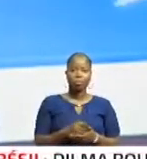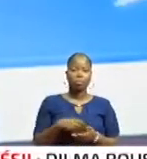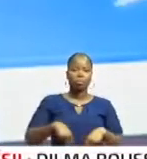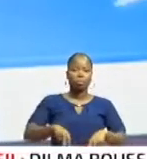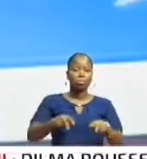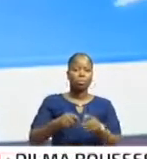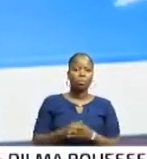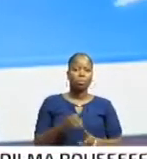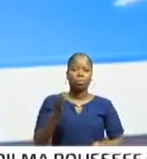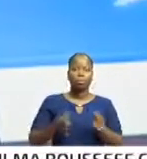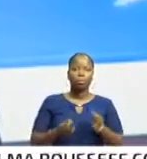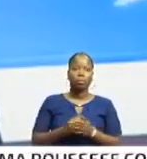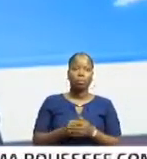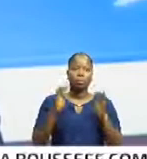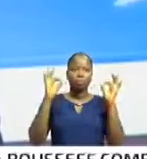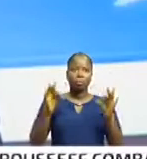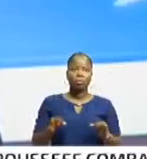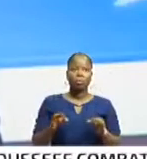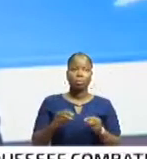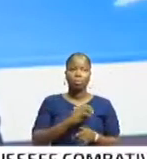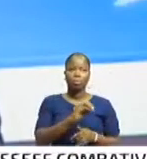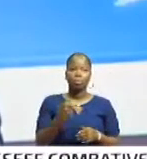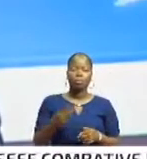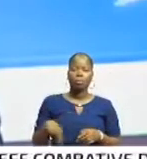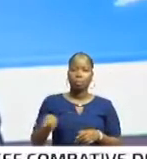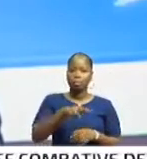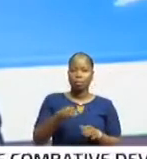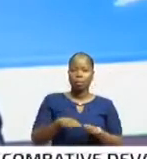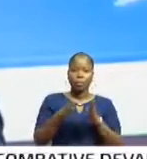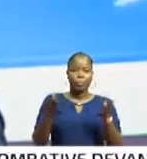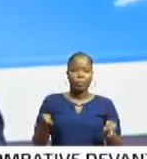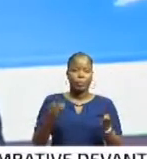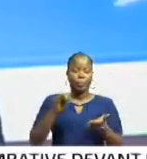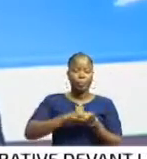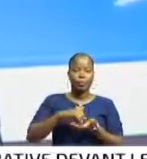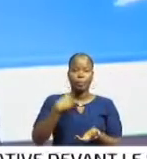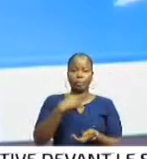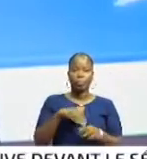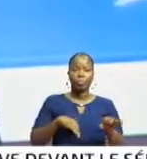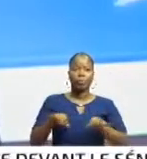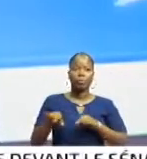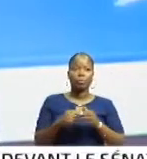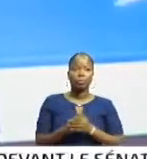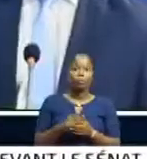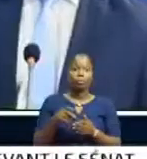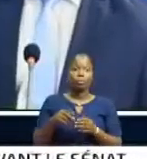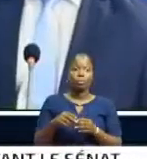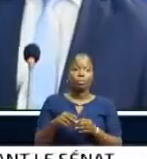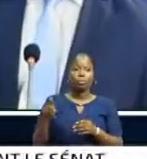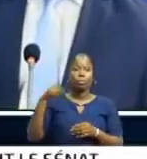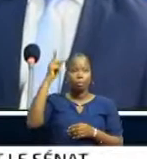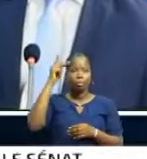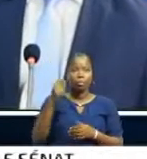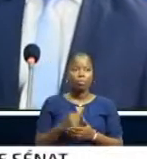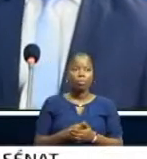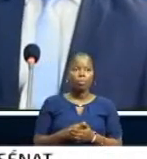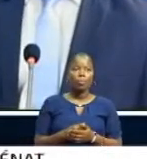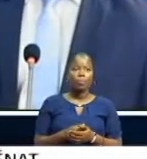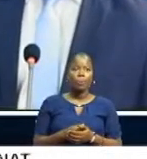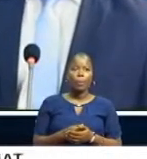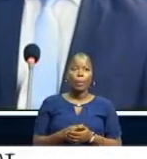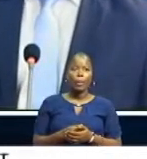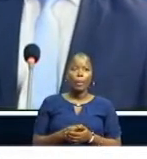accompagner la voix politiques d'accord on nous ouvre une voie pour ce qui regarde un peu c'est une histoire à succès sur les gens